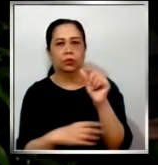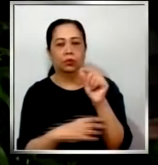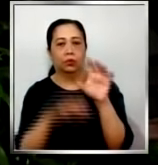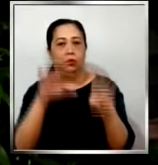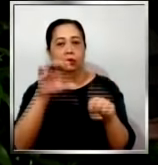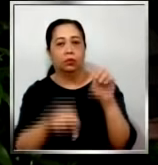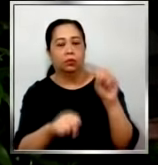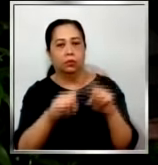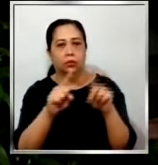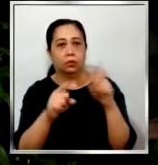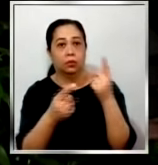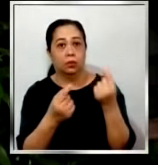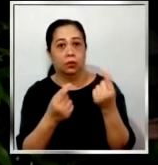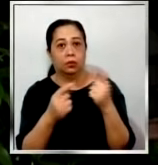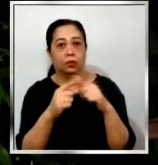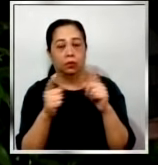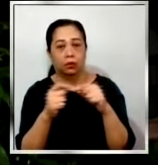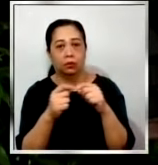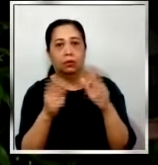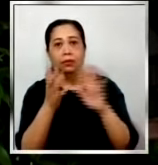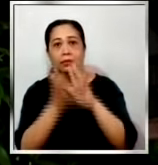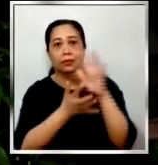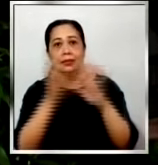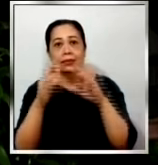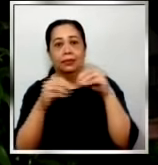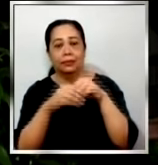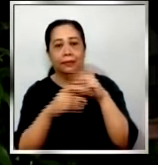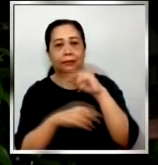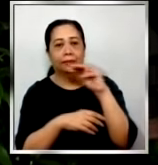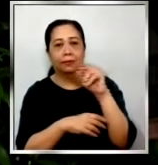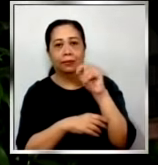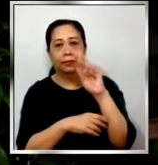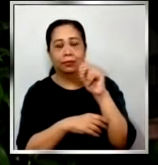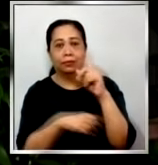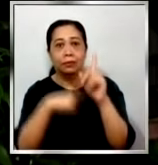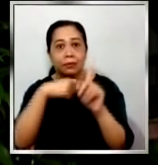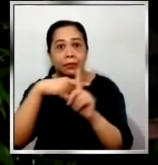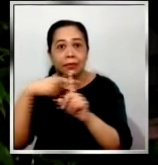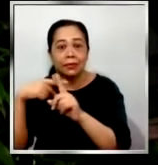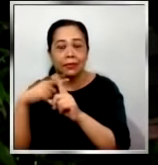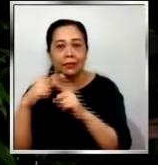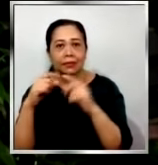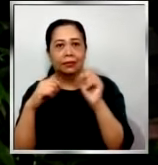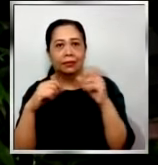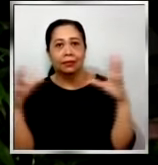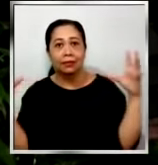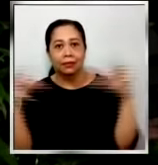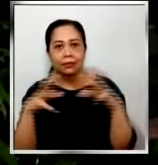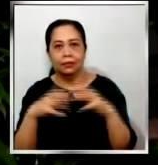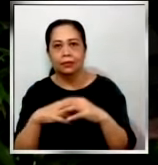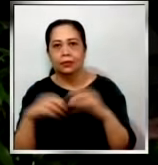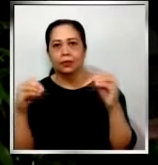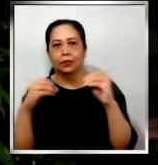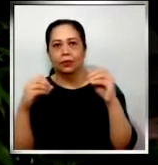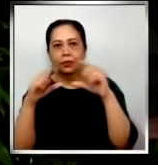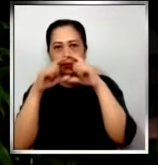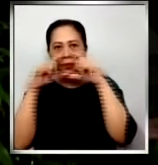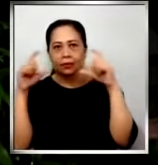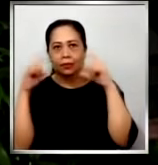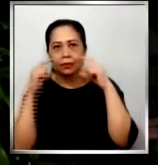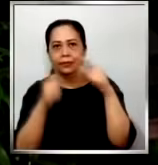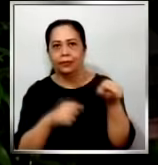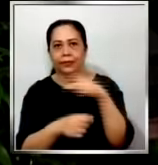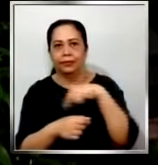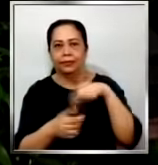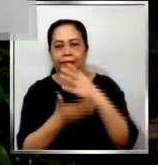maaktuhang nagpa-party sa loob ng Manila North Cemetery. Nag-social gathering na nga, wala pang face mask ang iba. Yan ang tinutukan